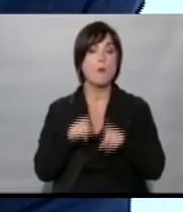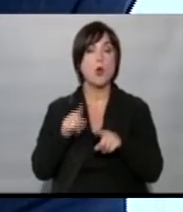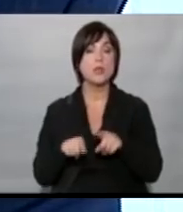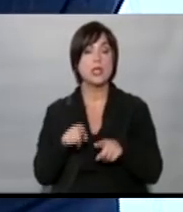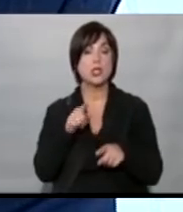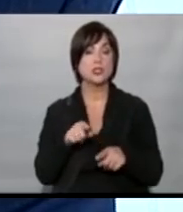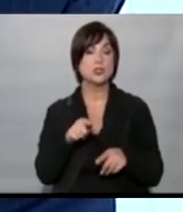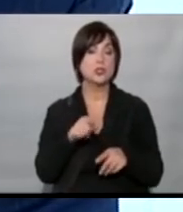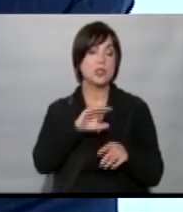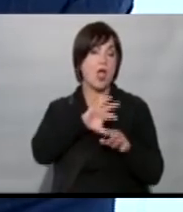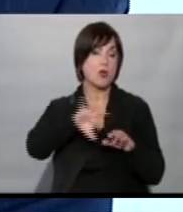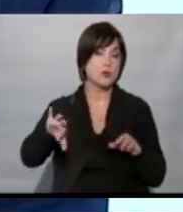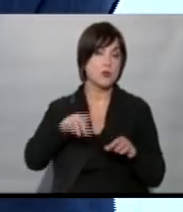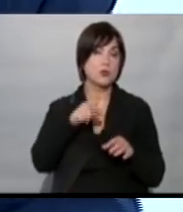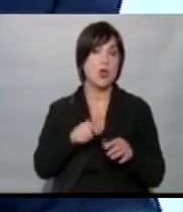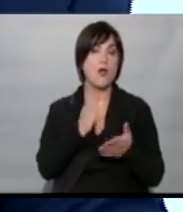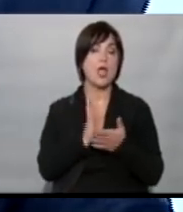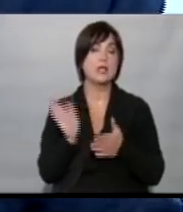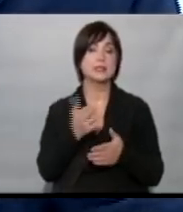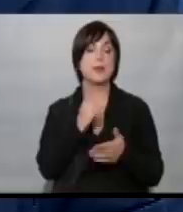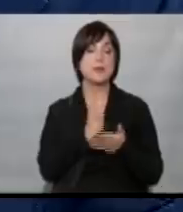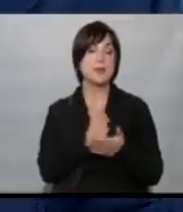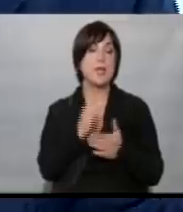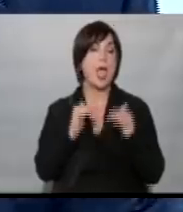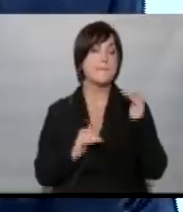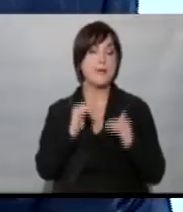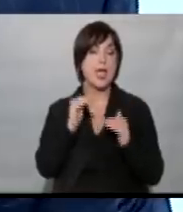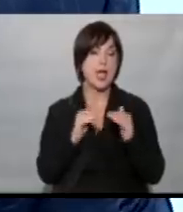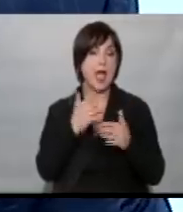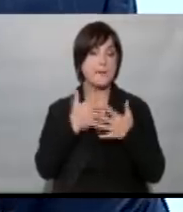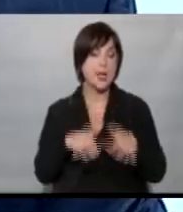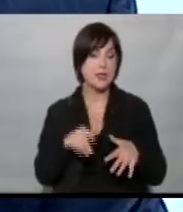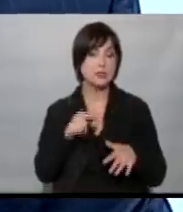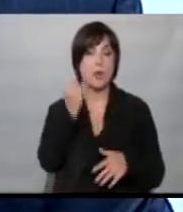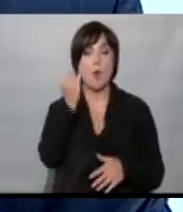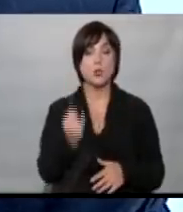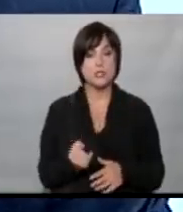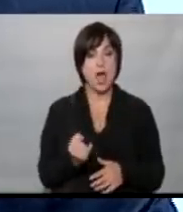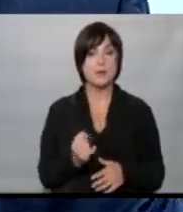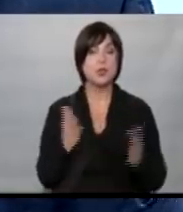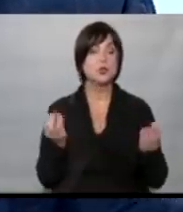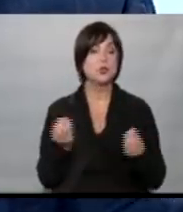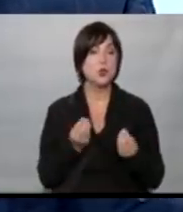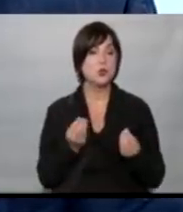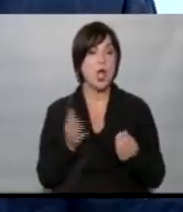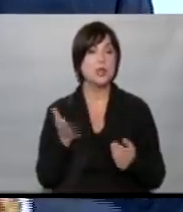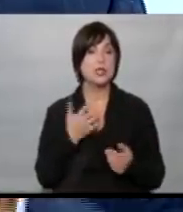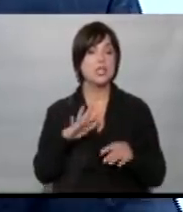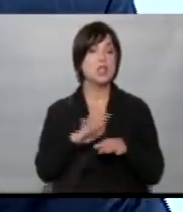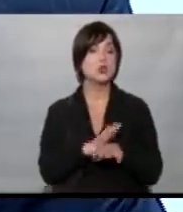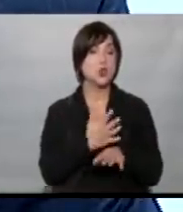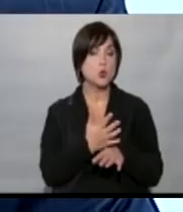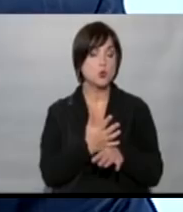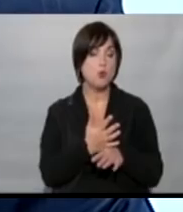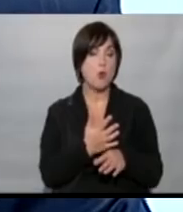дури и асоцијалниот, но тоа и сепак е некако механизам, велам послабиот. Затоа што да се